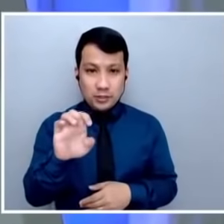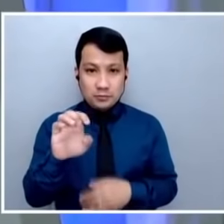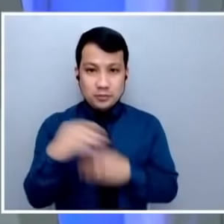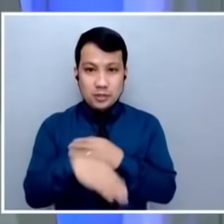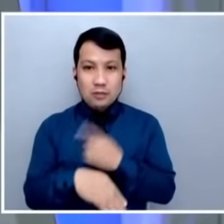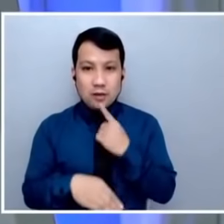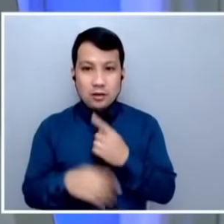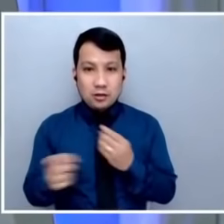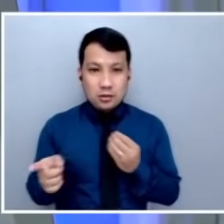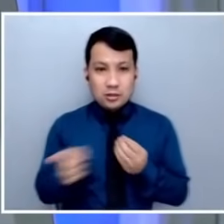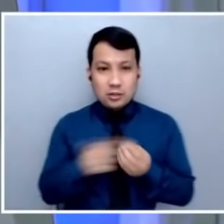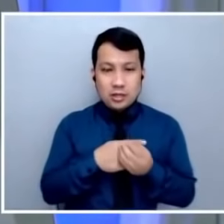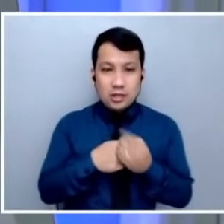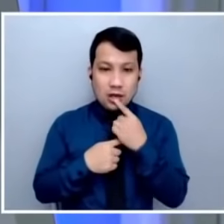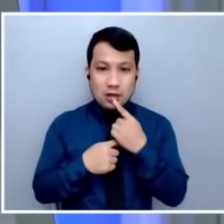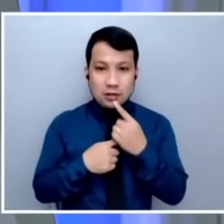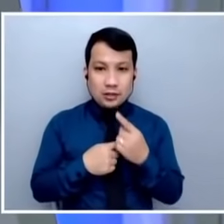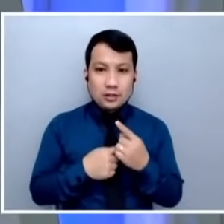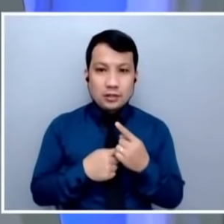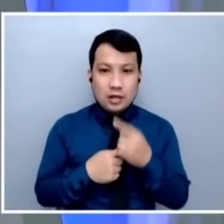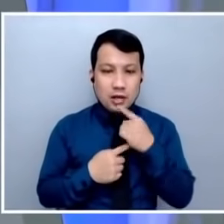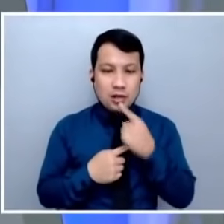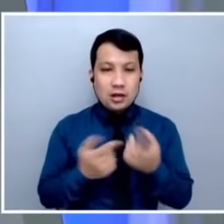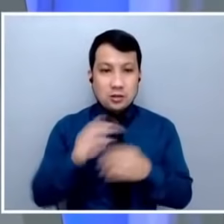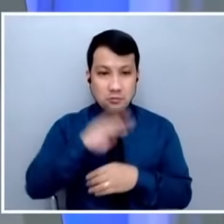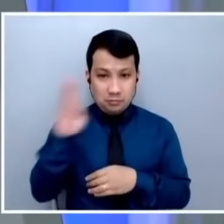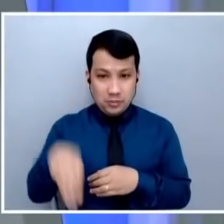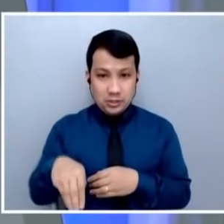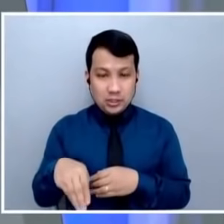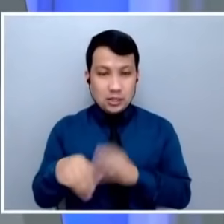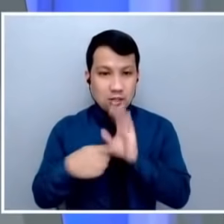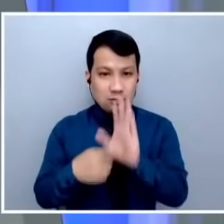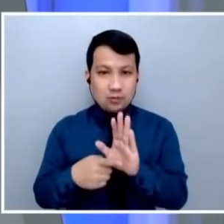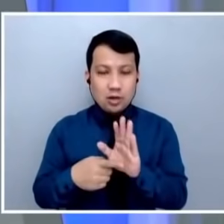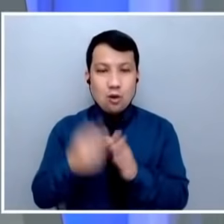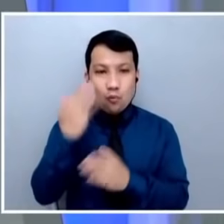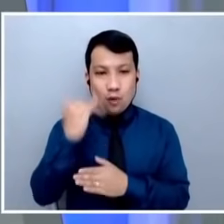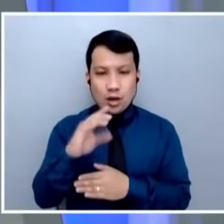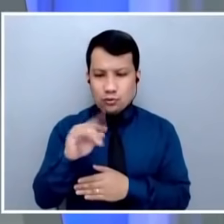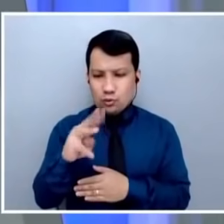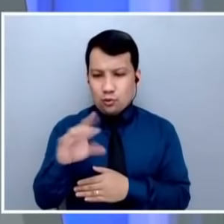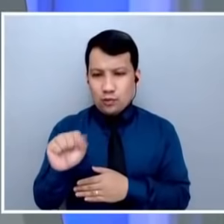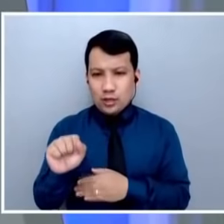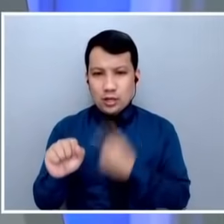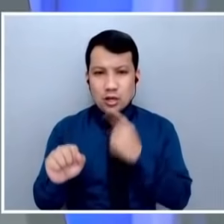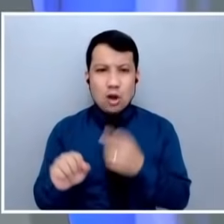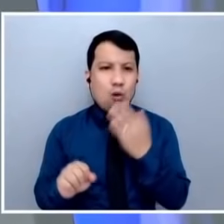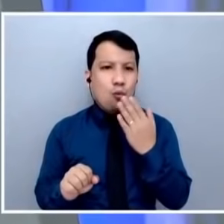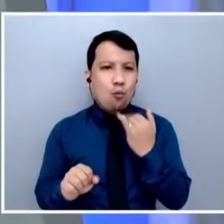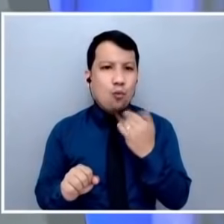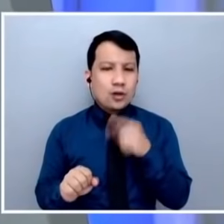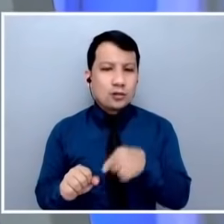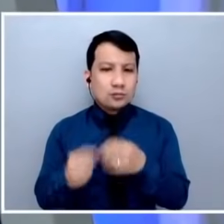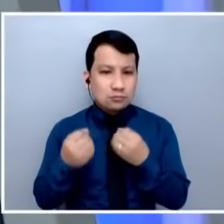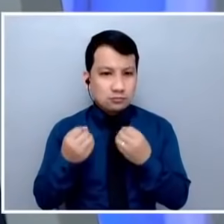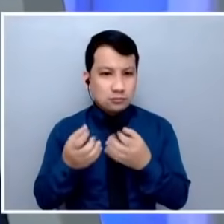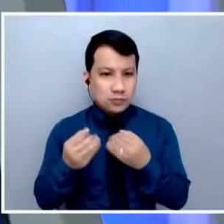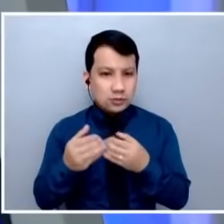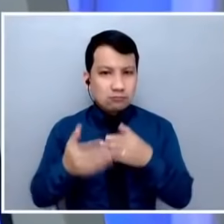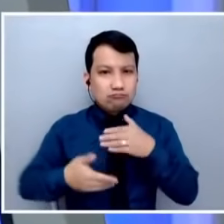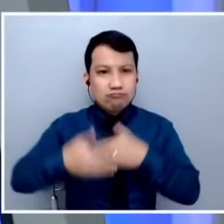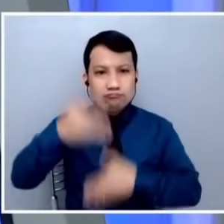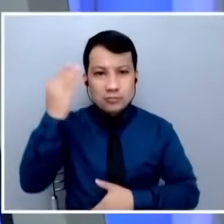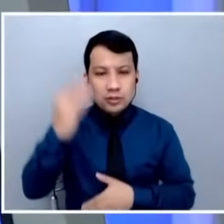Roy Simatu ang Ground Chief Commander ng Manila Baywalk Dolomite Beach. Ito'y kasunod ng pagdagsa ng mga tao na umabot sa higit